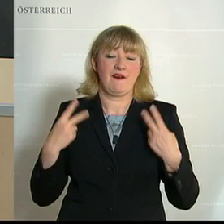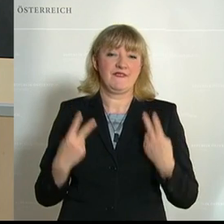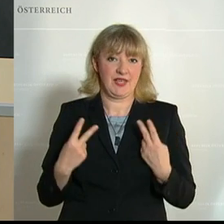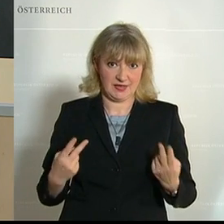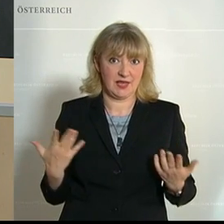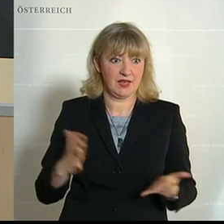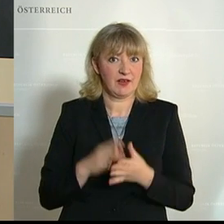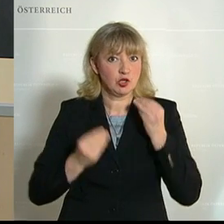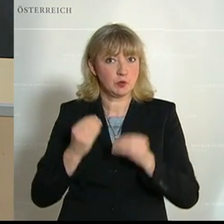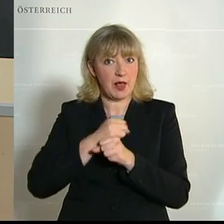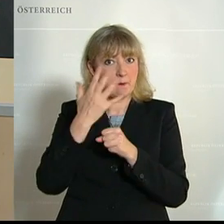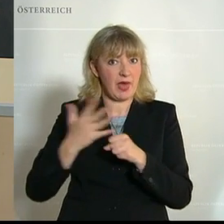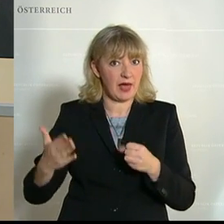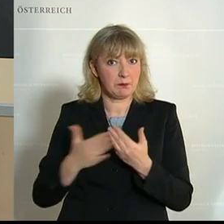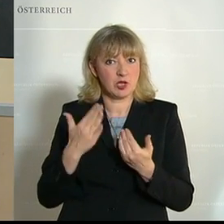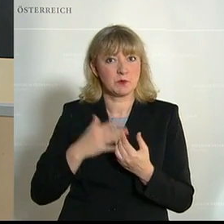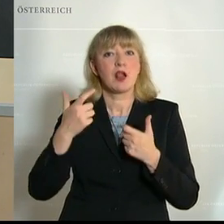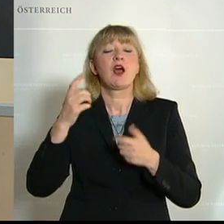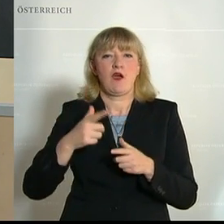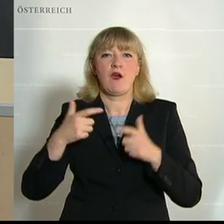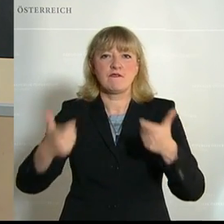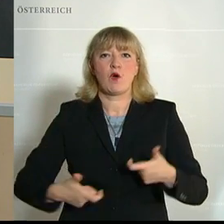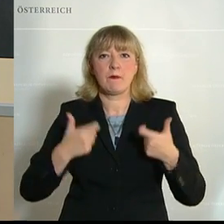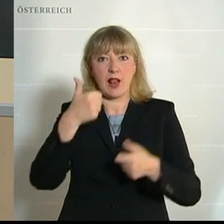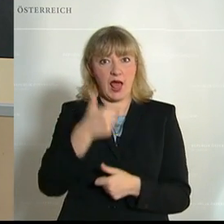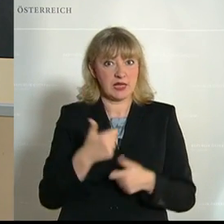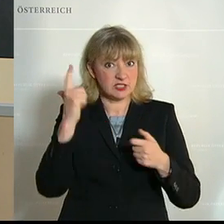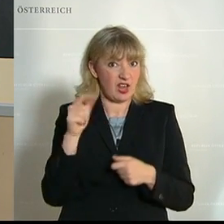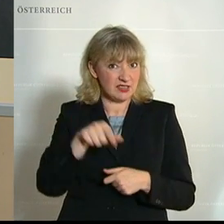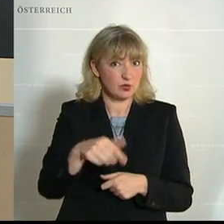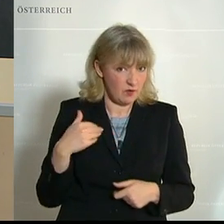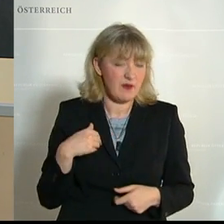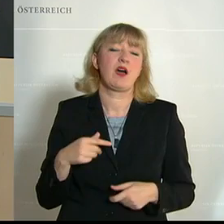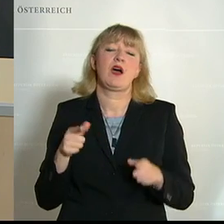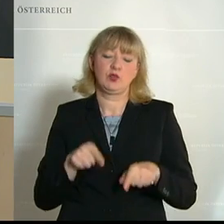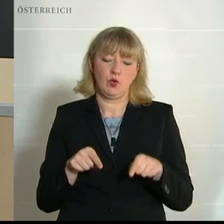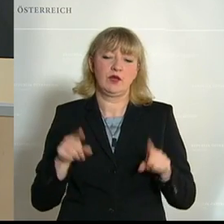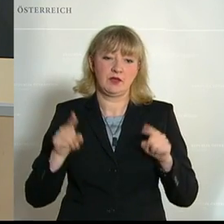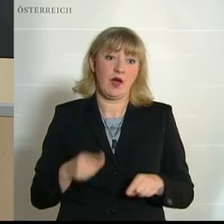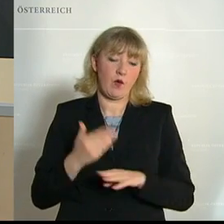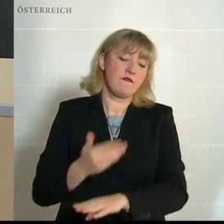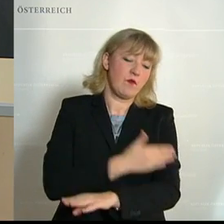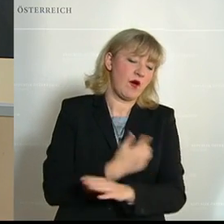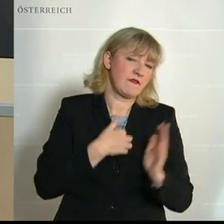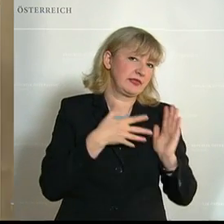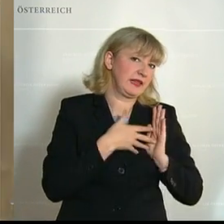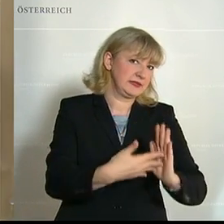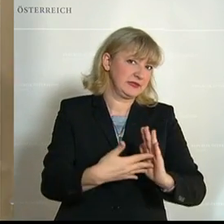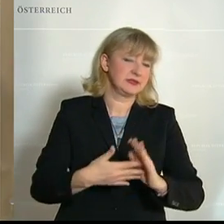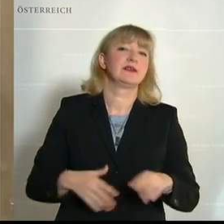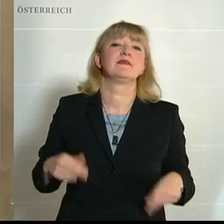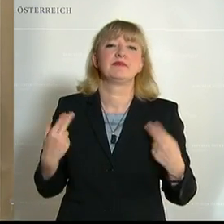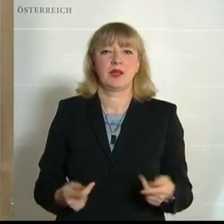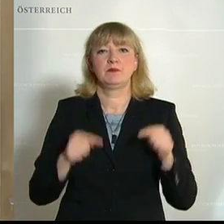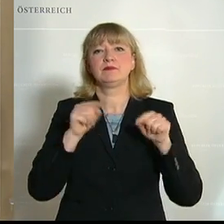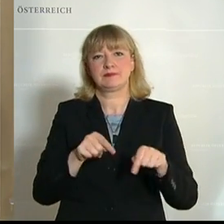wichtig in Spielberg, wo die Formel 1 gestartet ist, dass auch dort vorab getestet wurde, damit